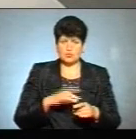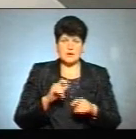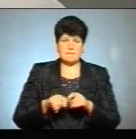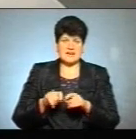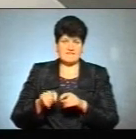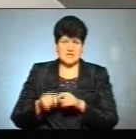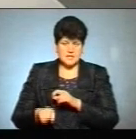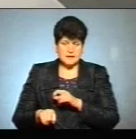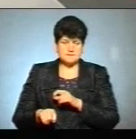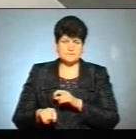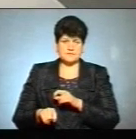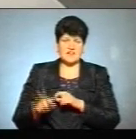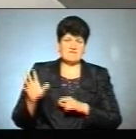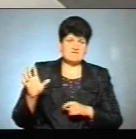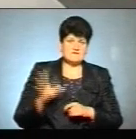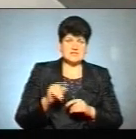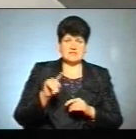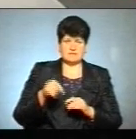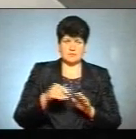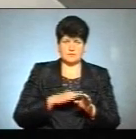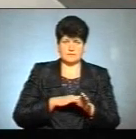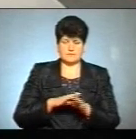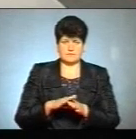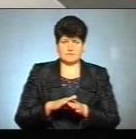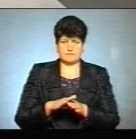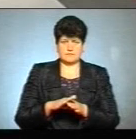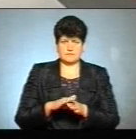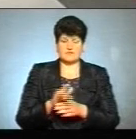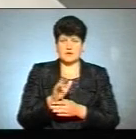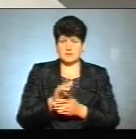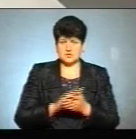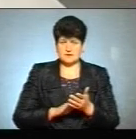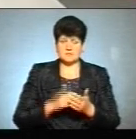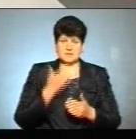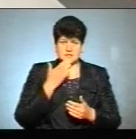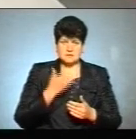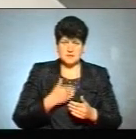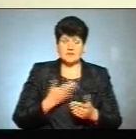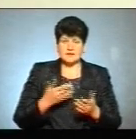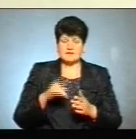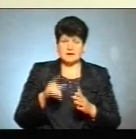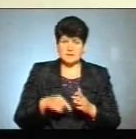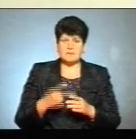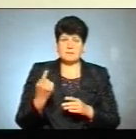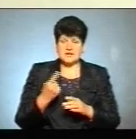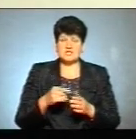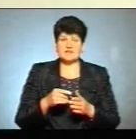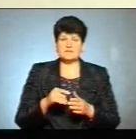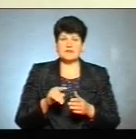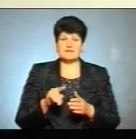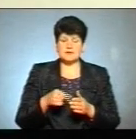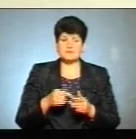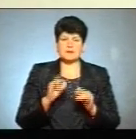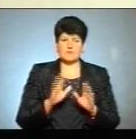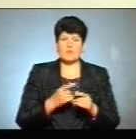перевірка, всі вимоги дотримані. Ви мене, вибачте, я спиталася, за які вимоги. Перша вимога – реєстрація. Ми ще